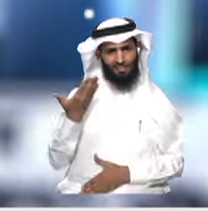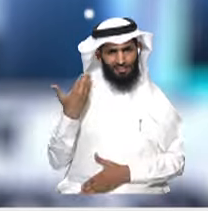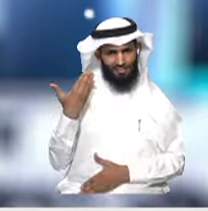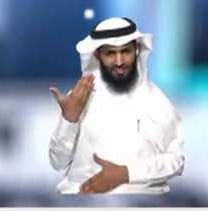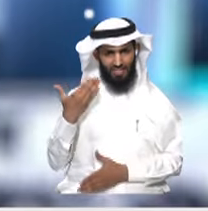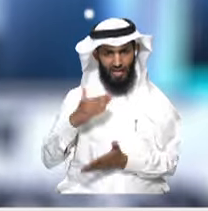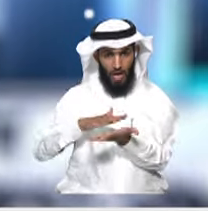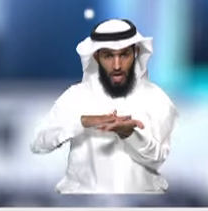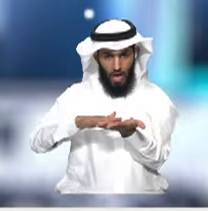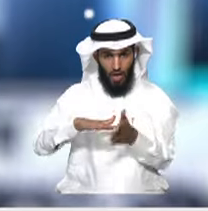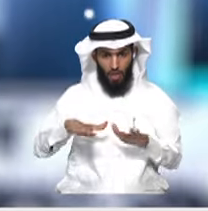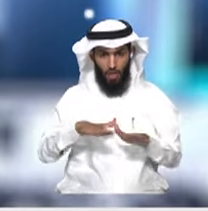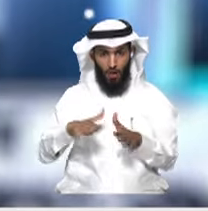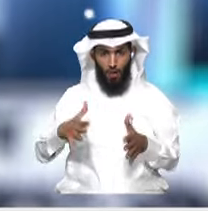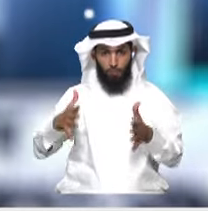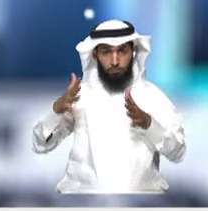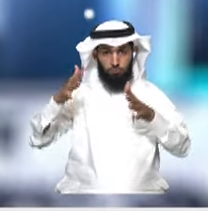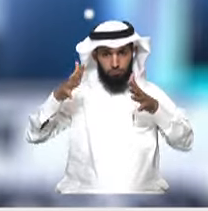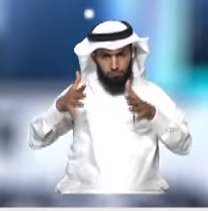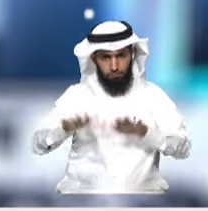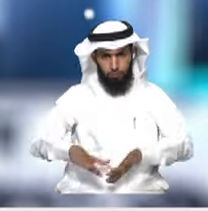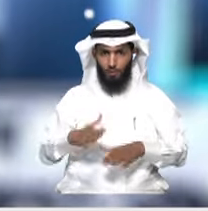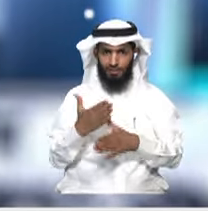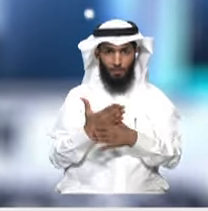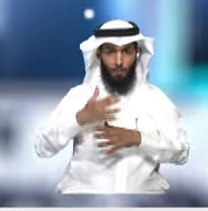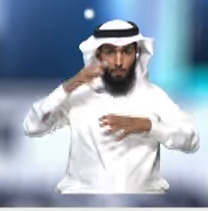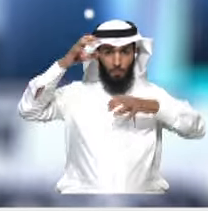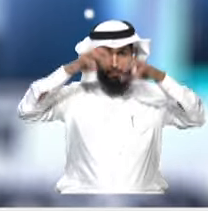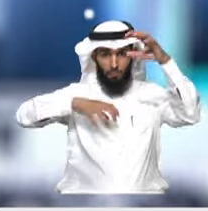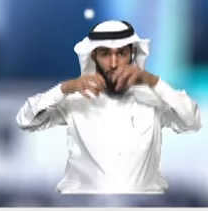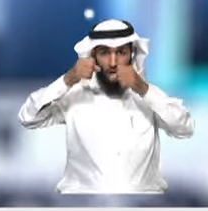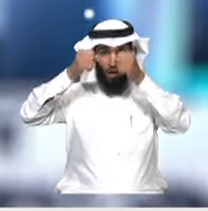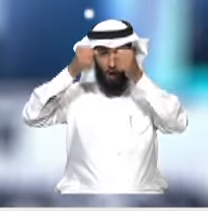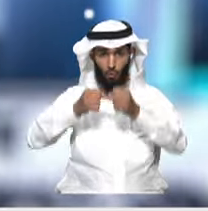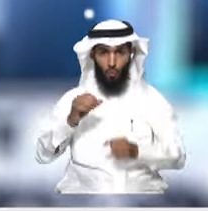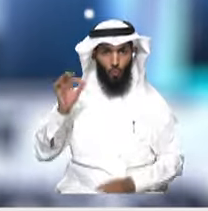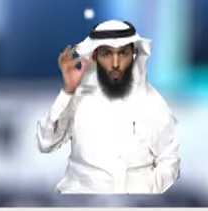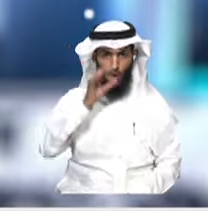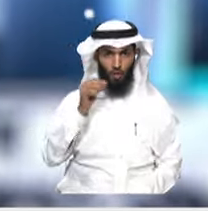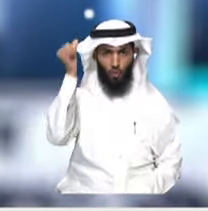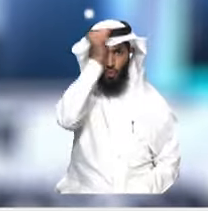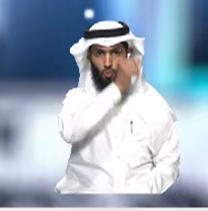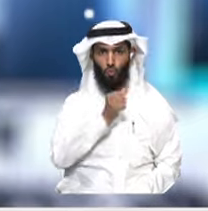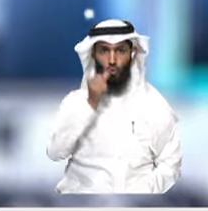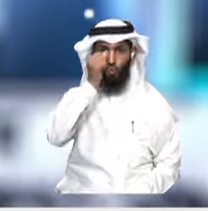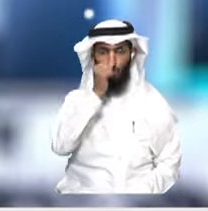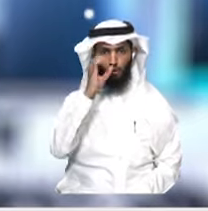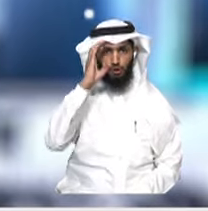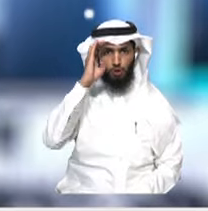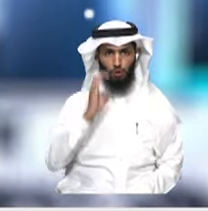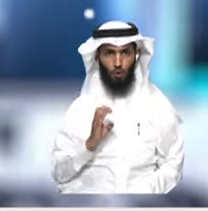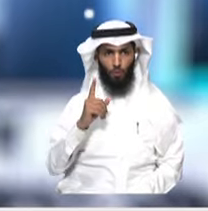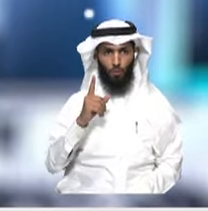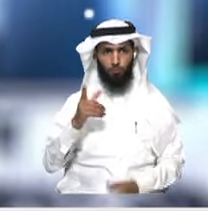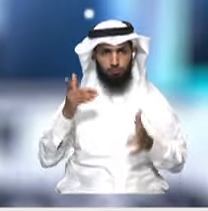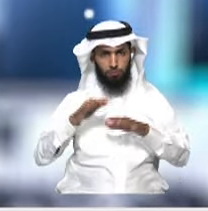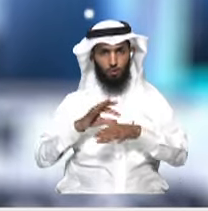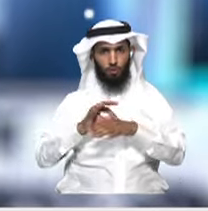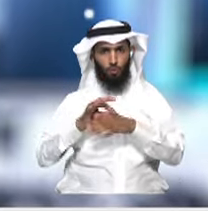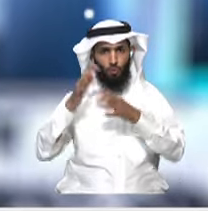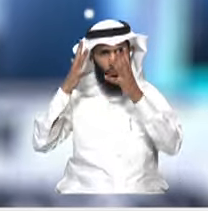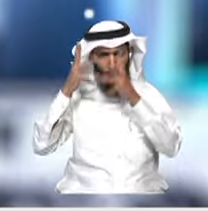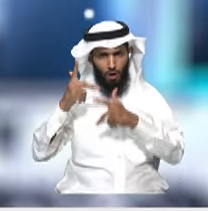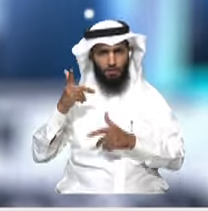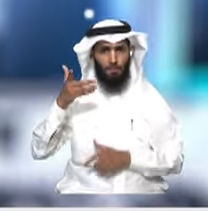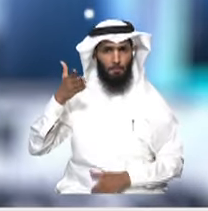الارضيه جراء الامطار الغزيره التي اجتاحت جنوب اثيوبيا واسفرت عن سقوط العديد من الضحايا والمصابين